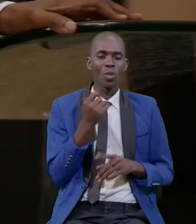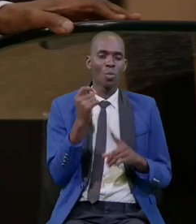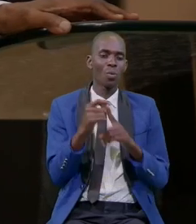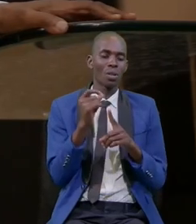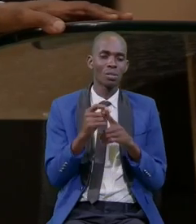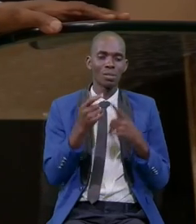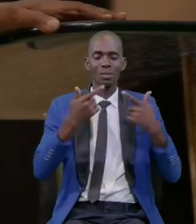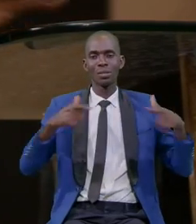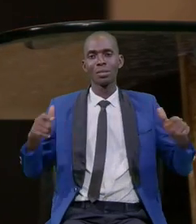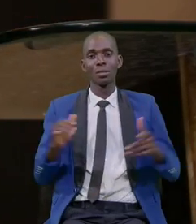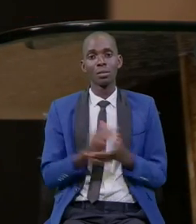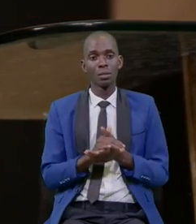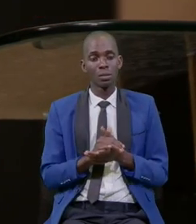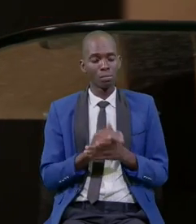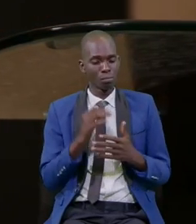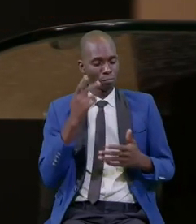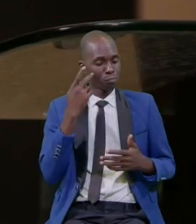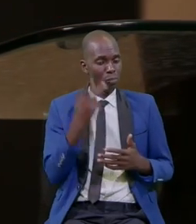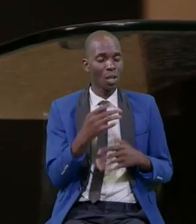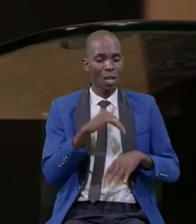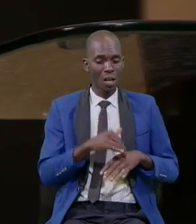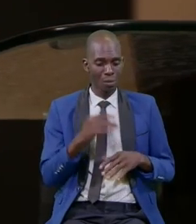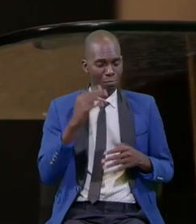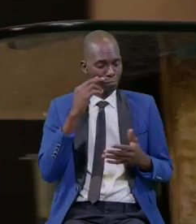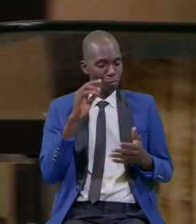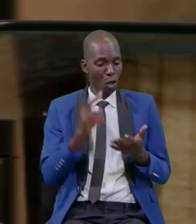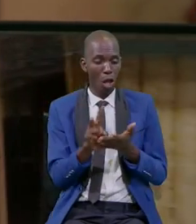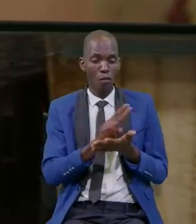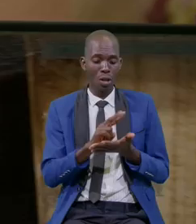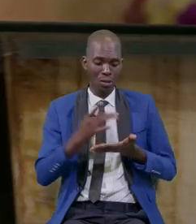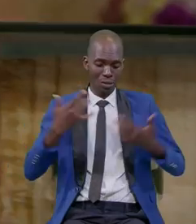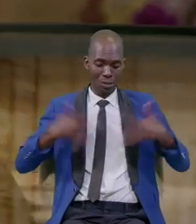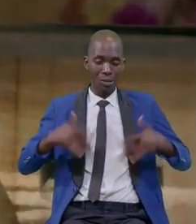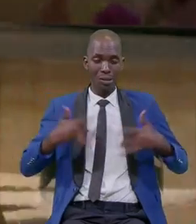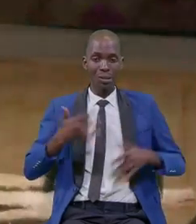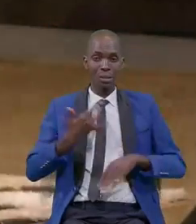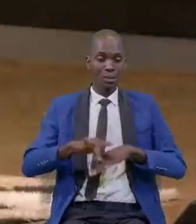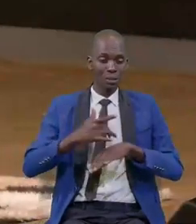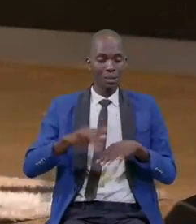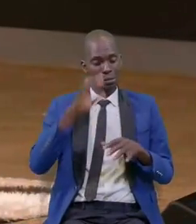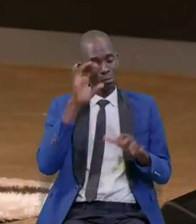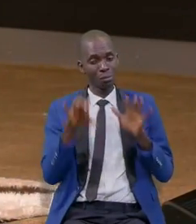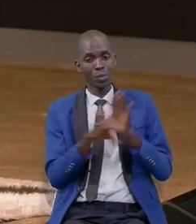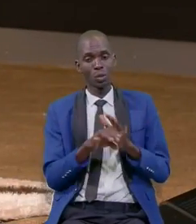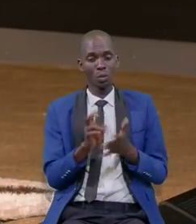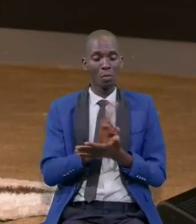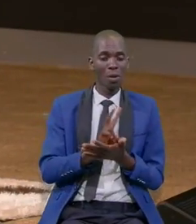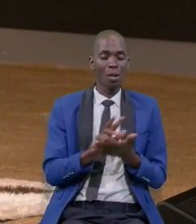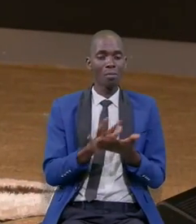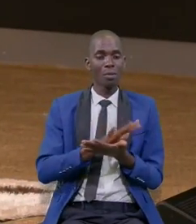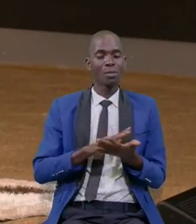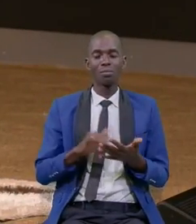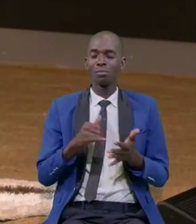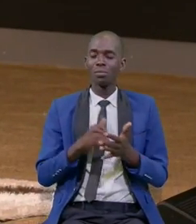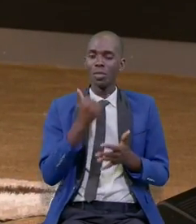des obscénités de langage, les paroles obscènes, la suie. Mais si on va voir